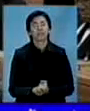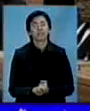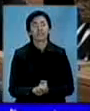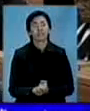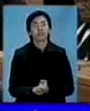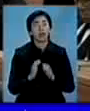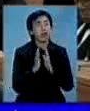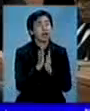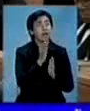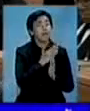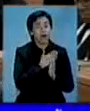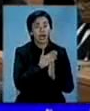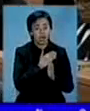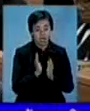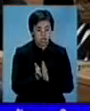จับพระถอดจีว